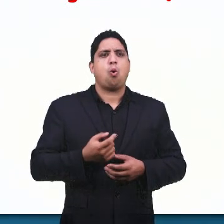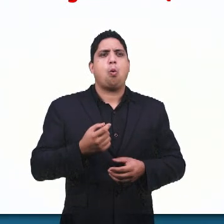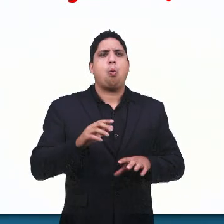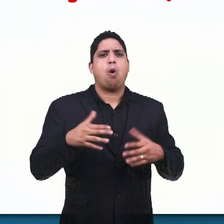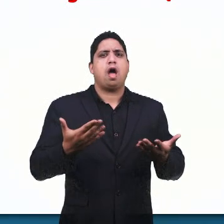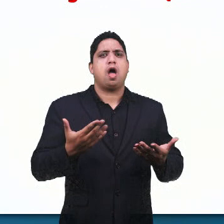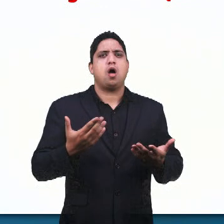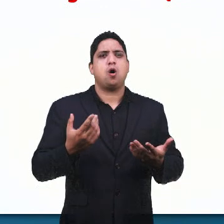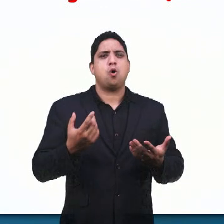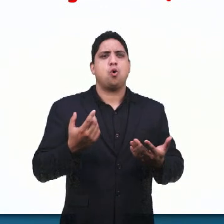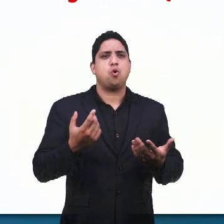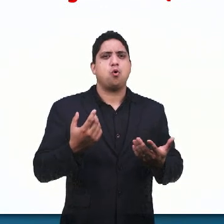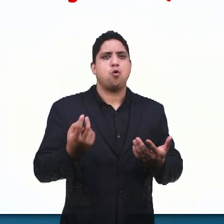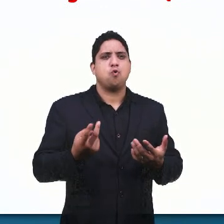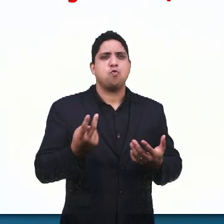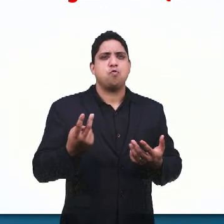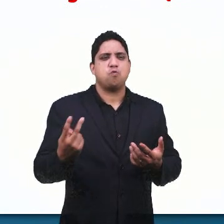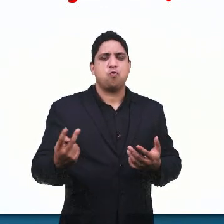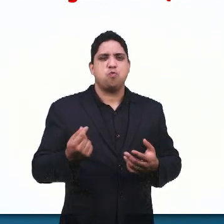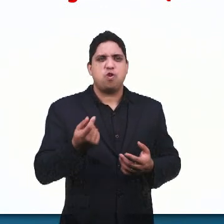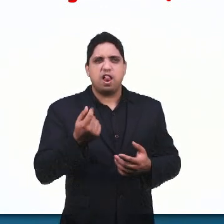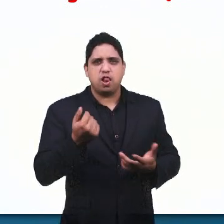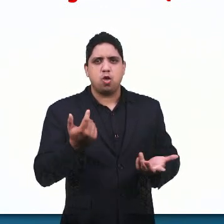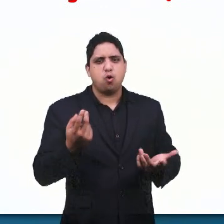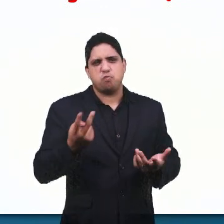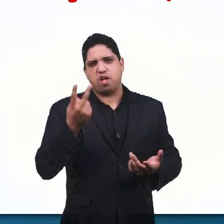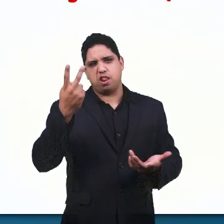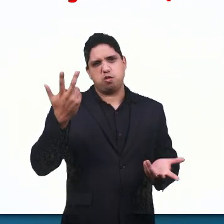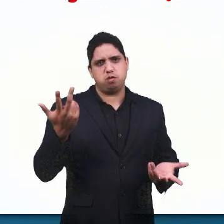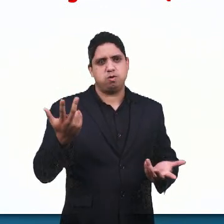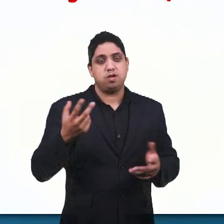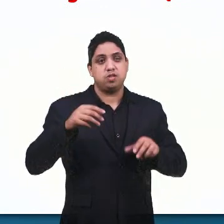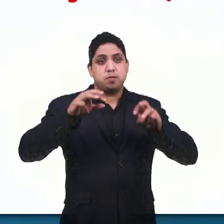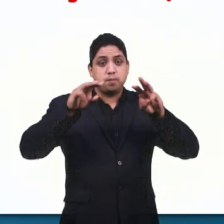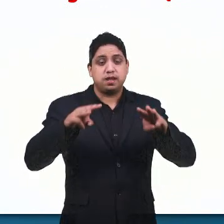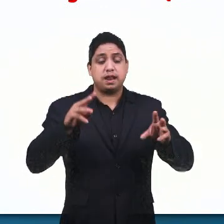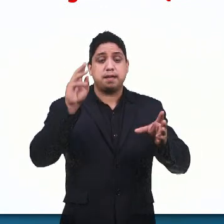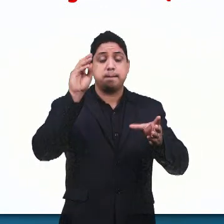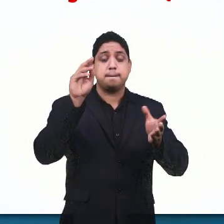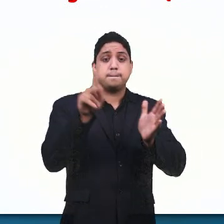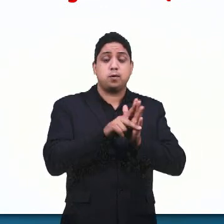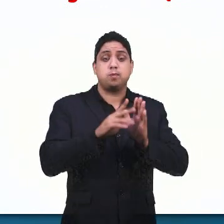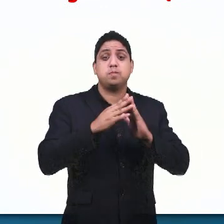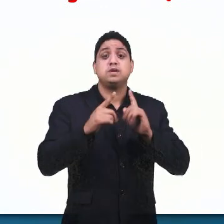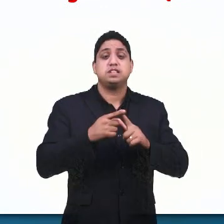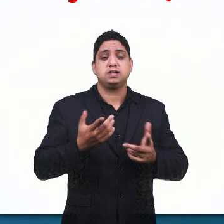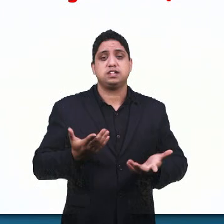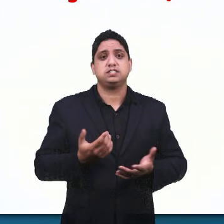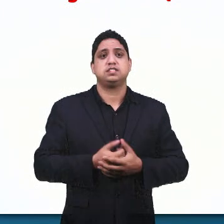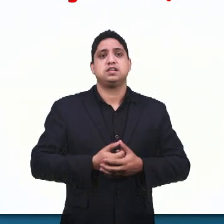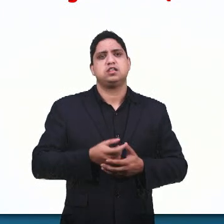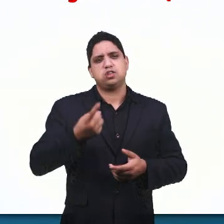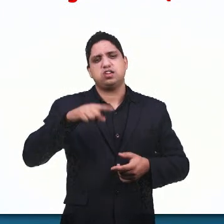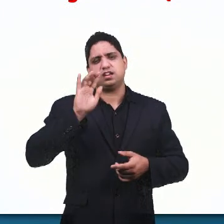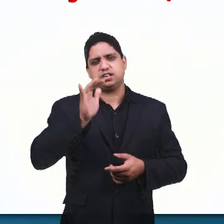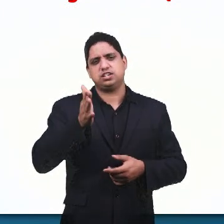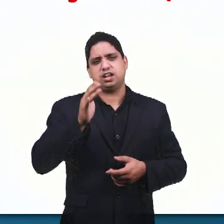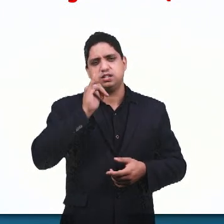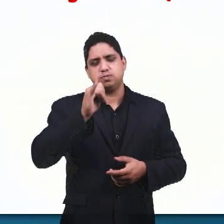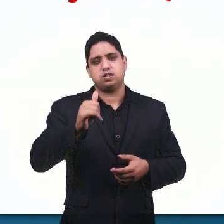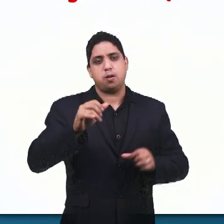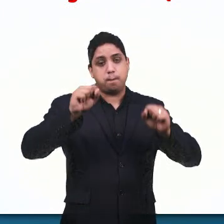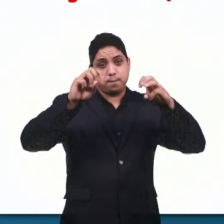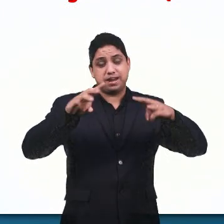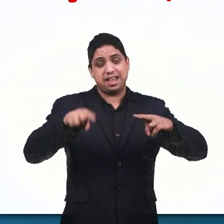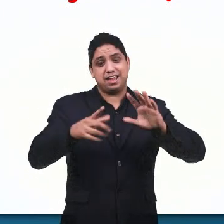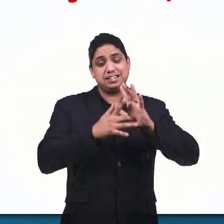en application prophétique dans la vie d'Israël comme un genre de l'Église fidèle. Quelle est la valeur de la manne